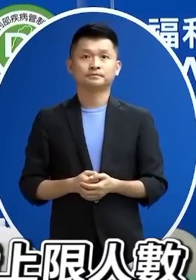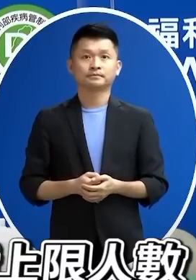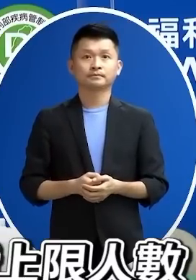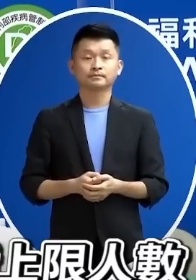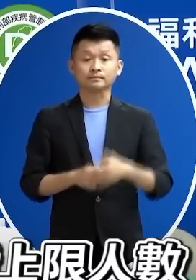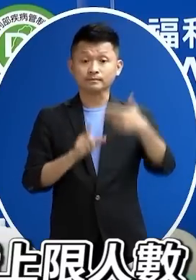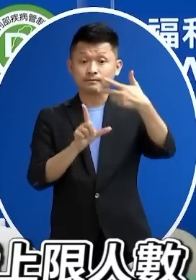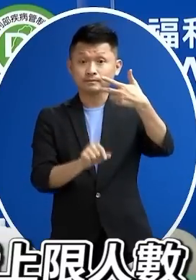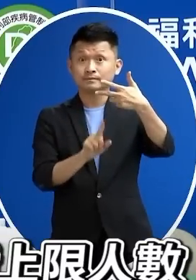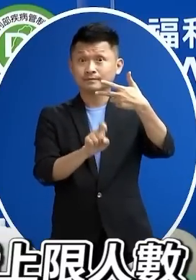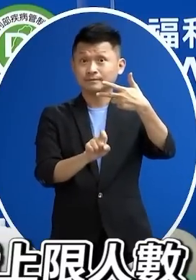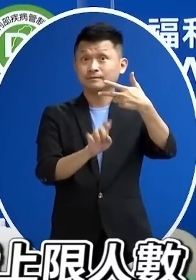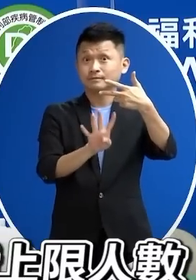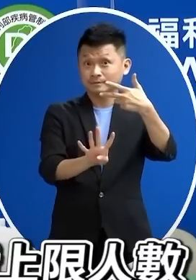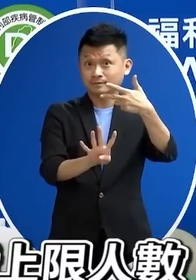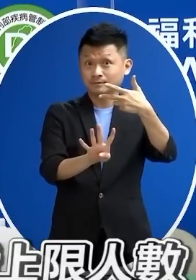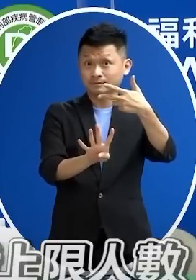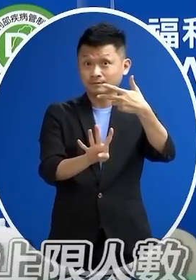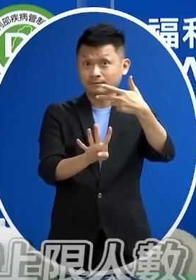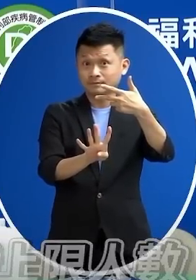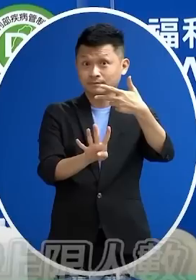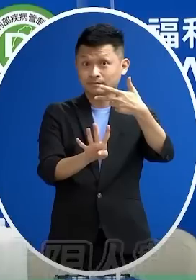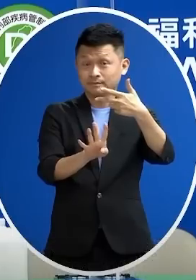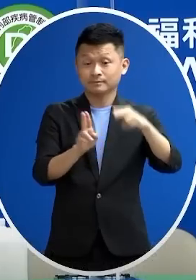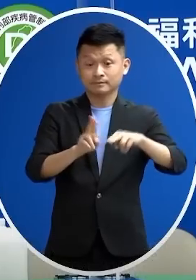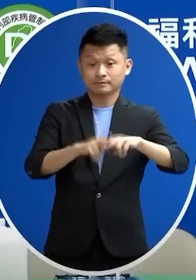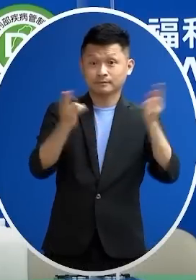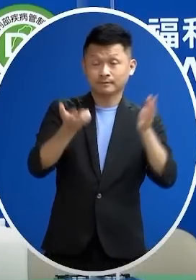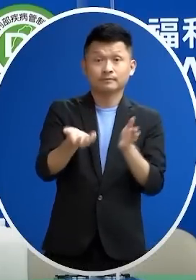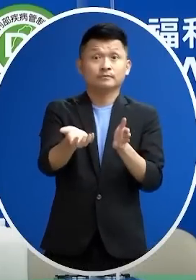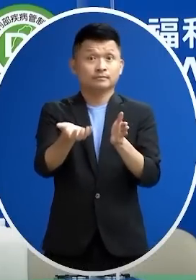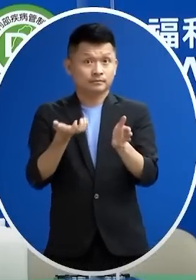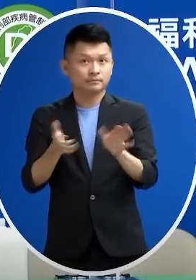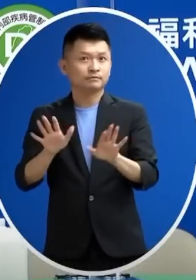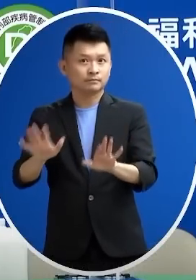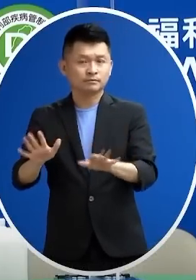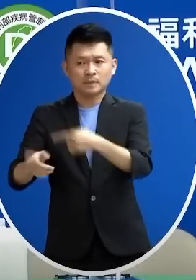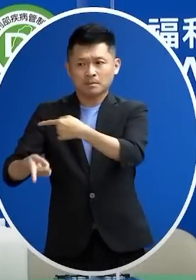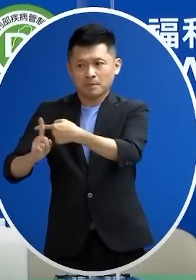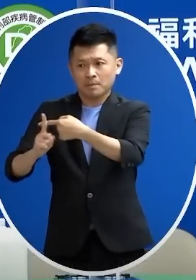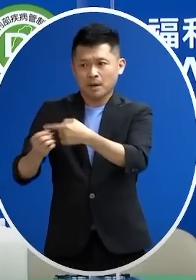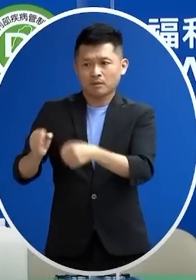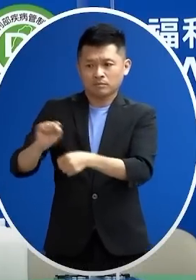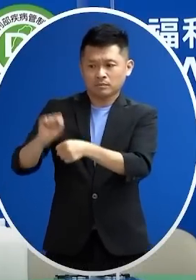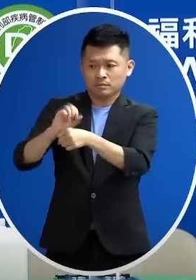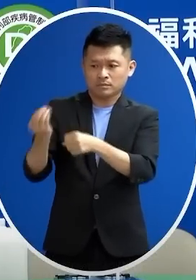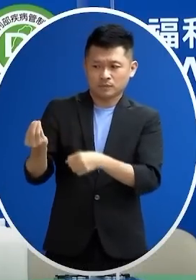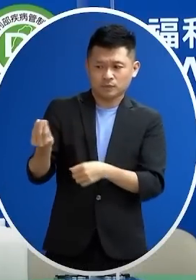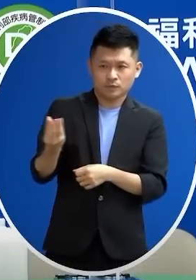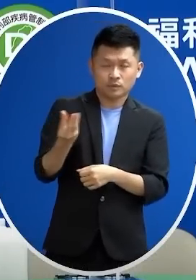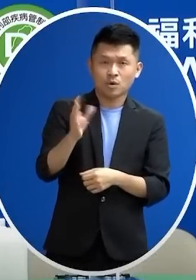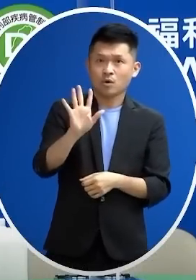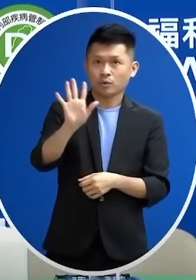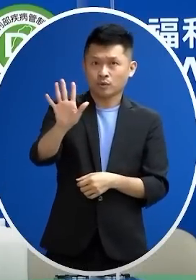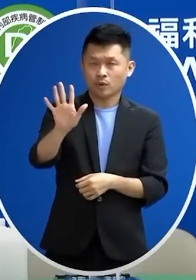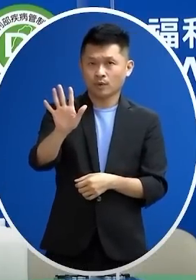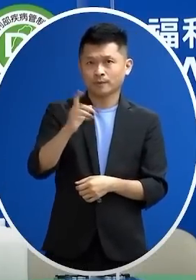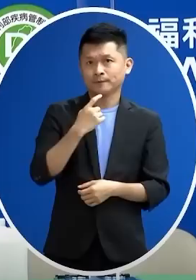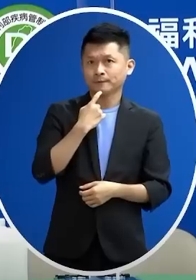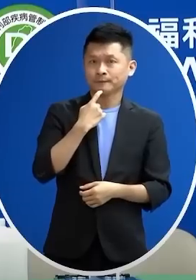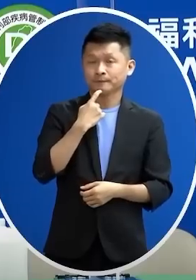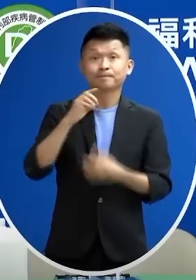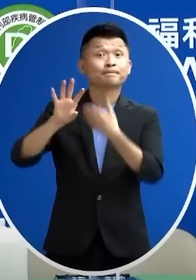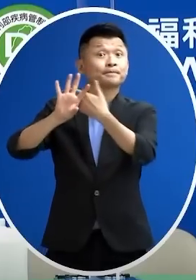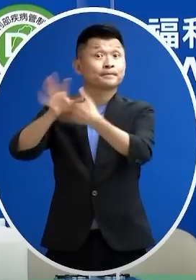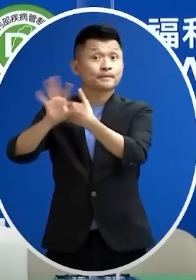在7月14号开放之前，就目前其实就有这个现象了、哦、所以主要是因为国